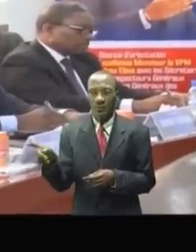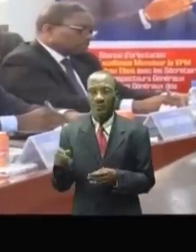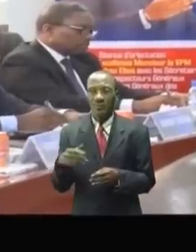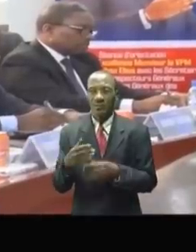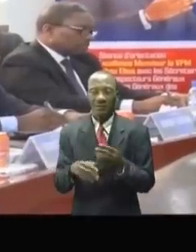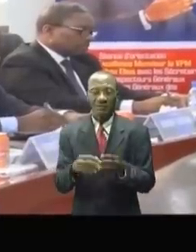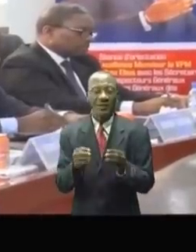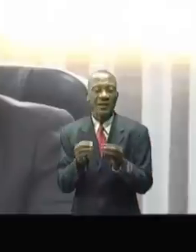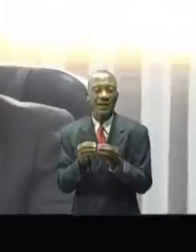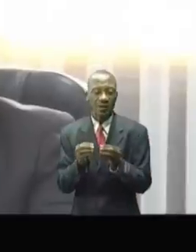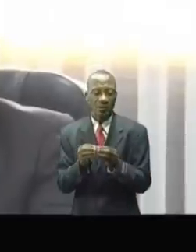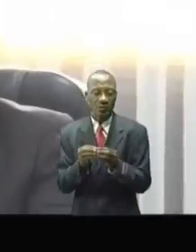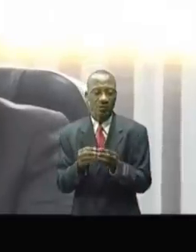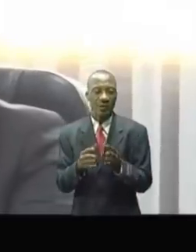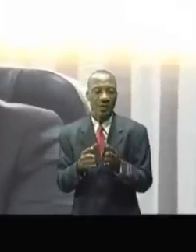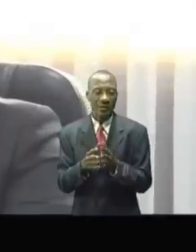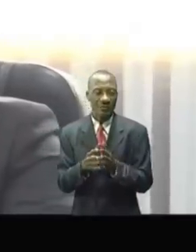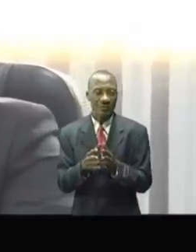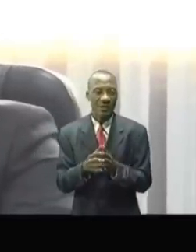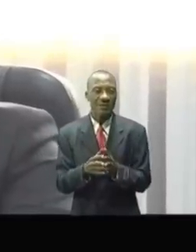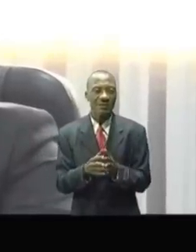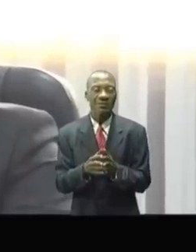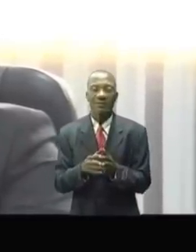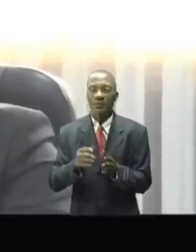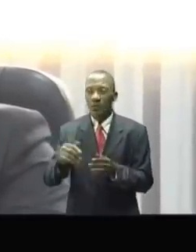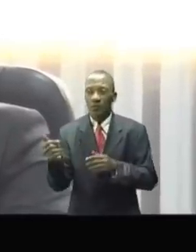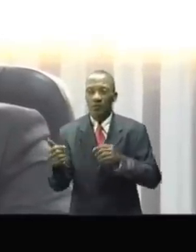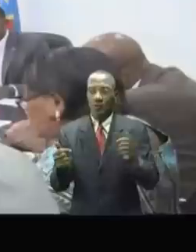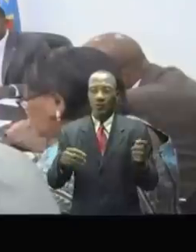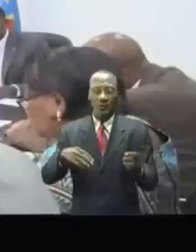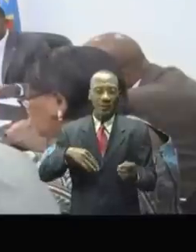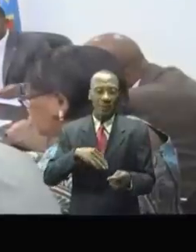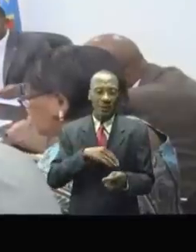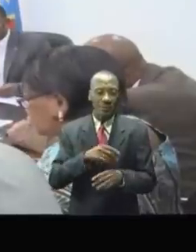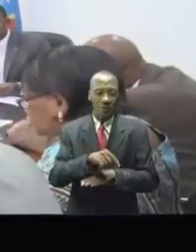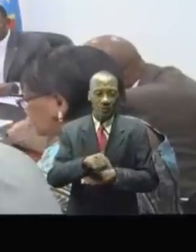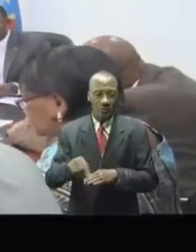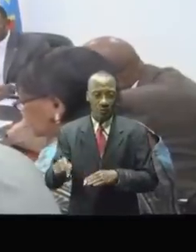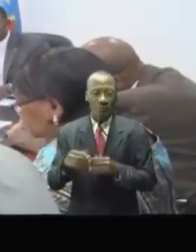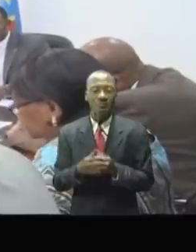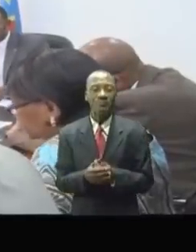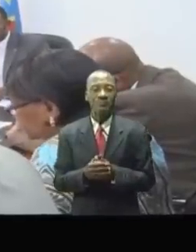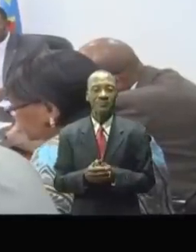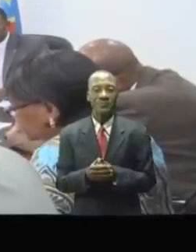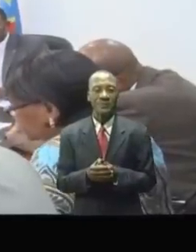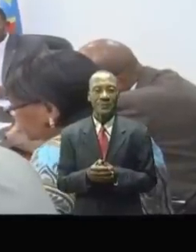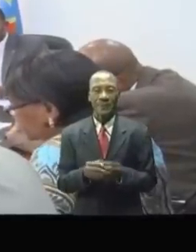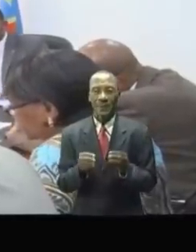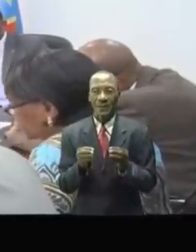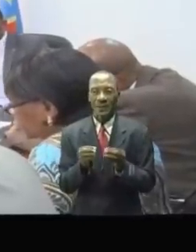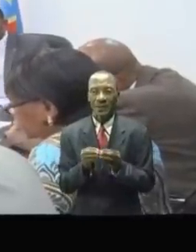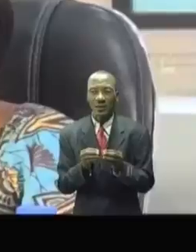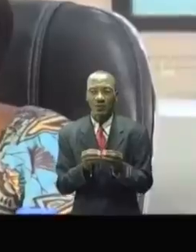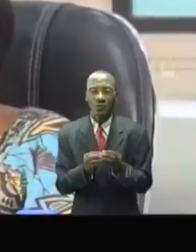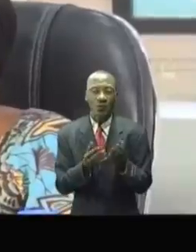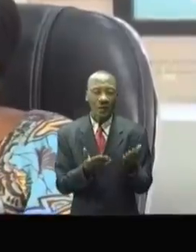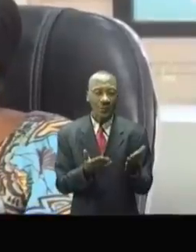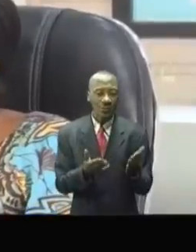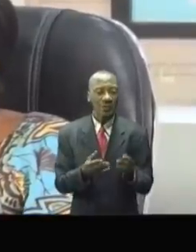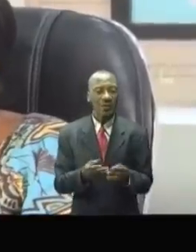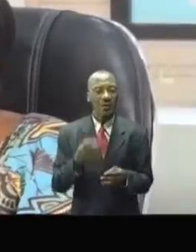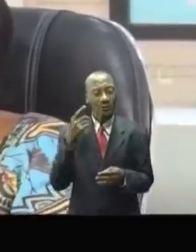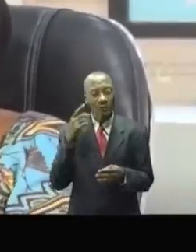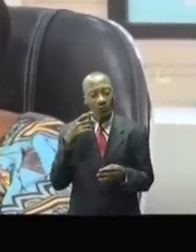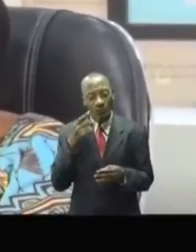par son directeur général, Bernard Kabese Masangu. Après échange, le VPM a pris la résolution de la mise en place d'une commission